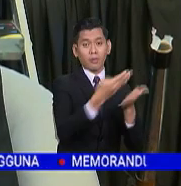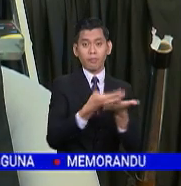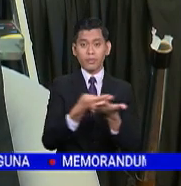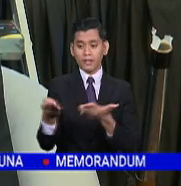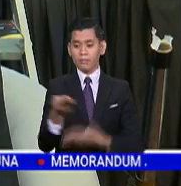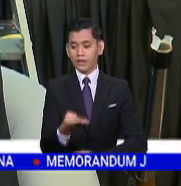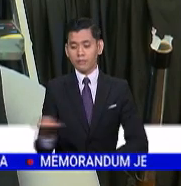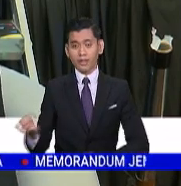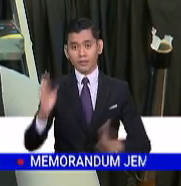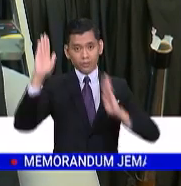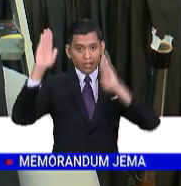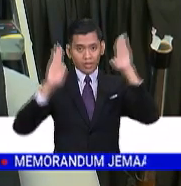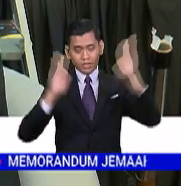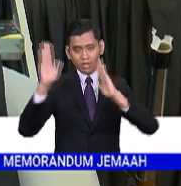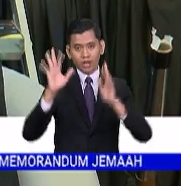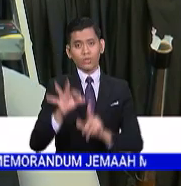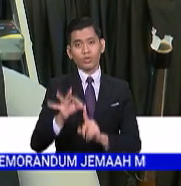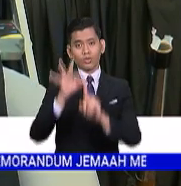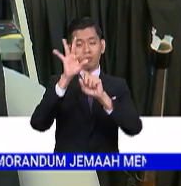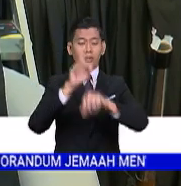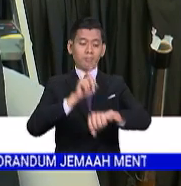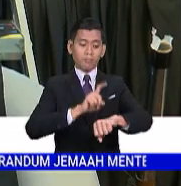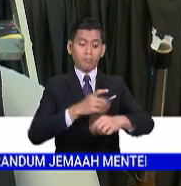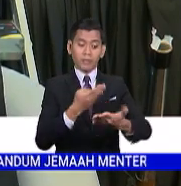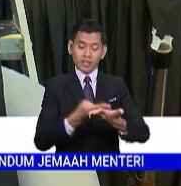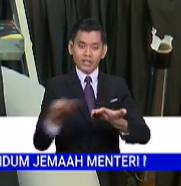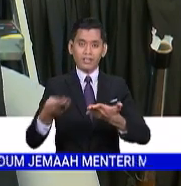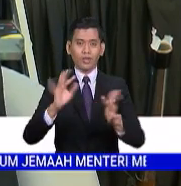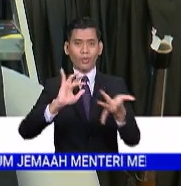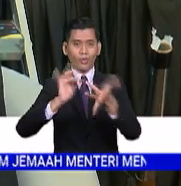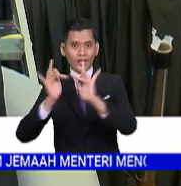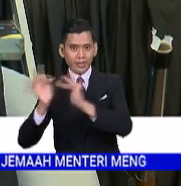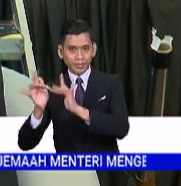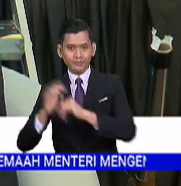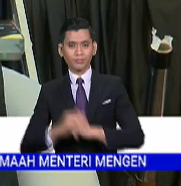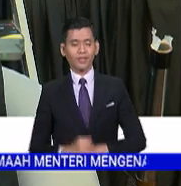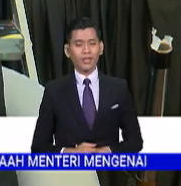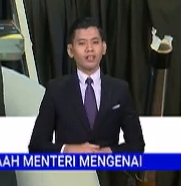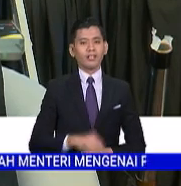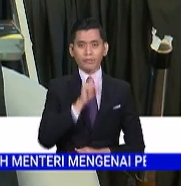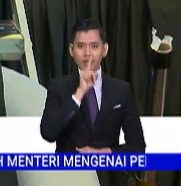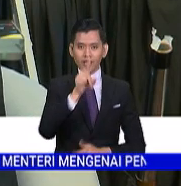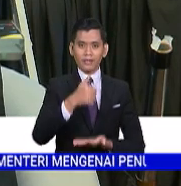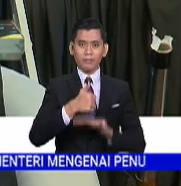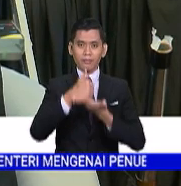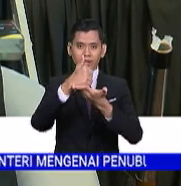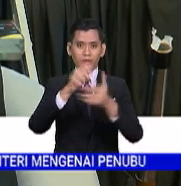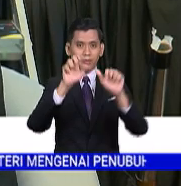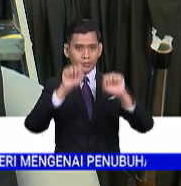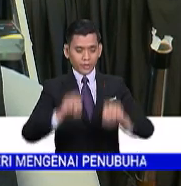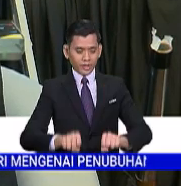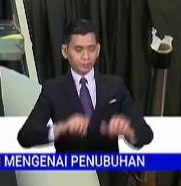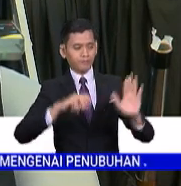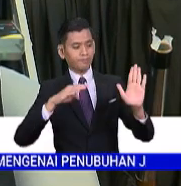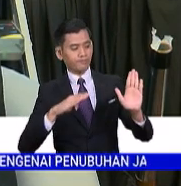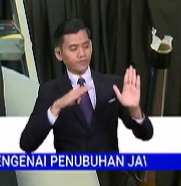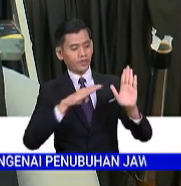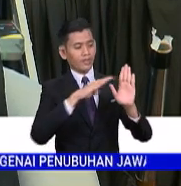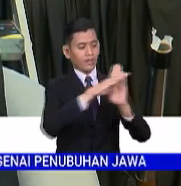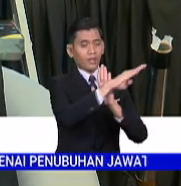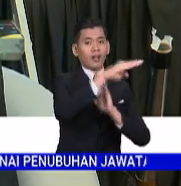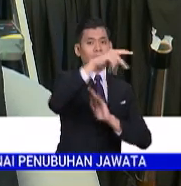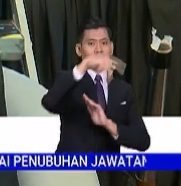online ataupun dalam marketplace. Jadi ini membantu untuk meningkatkan lagi ke DAK